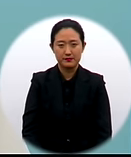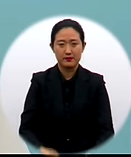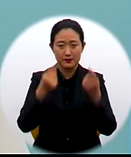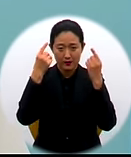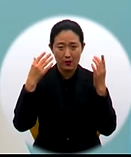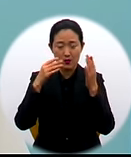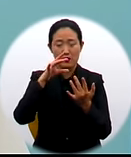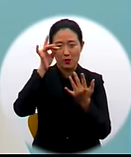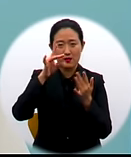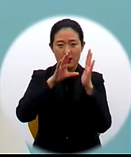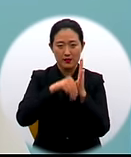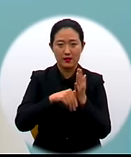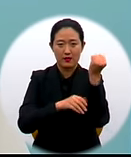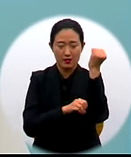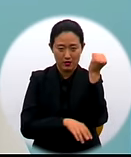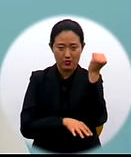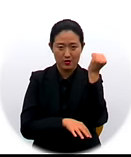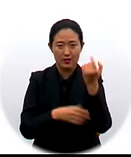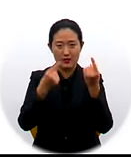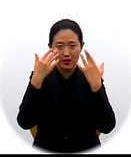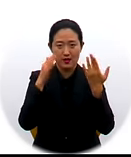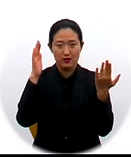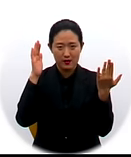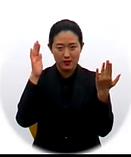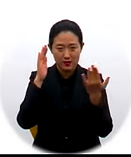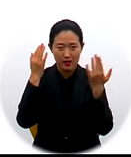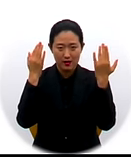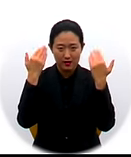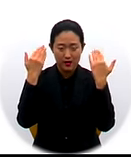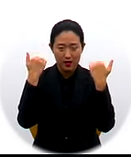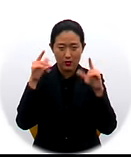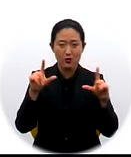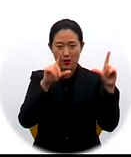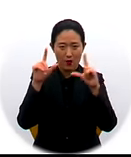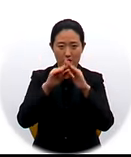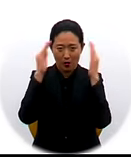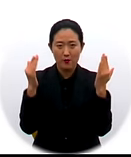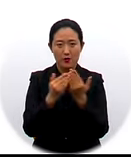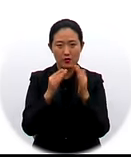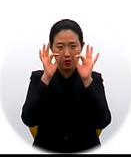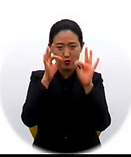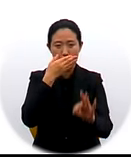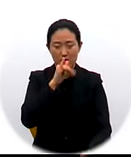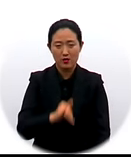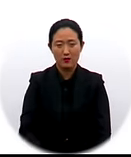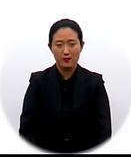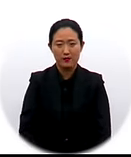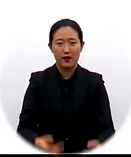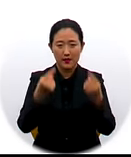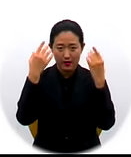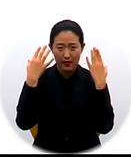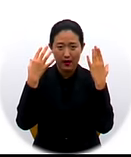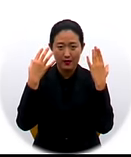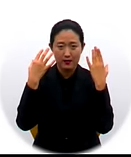되거든요. 이렇게 대학을 선택하는 기준에서는 이 대학 생활 전반에 걸친 것들이 복합적으로 고려될 필요가 있습니다.